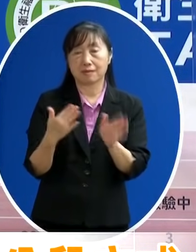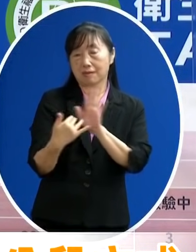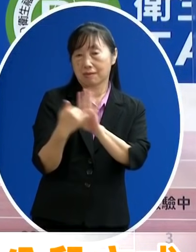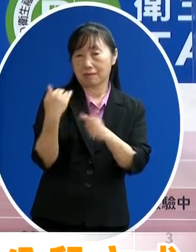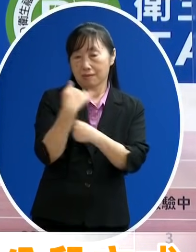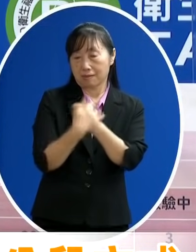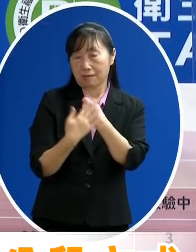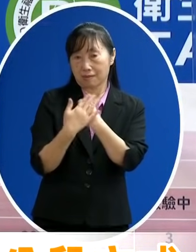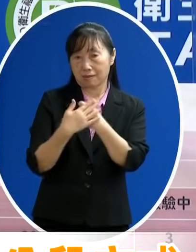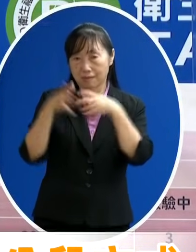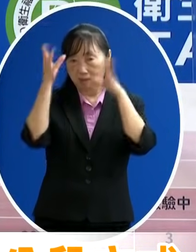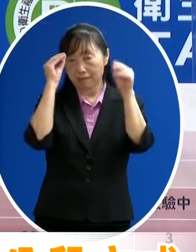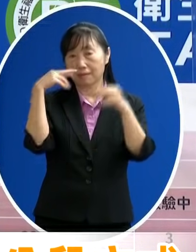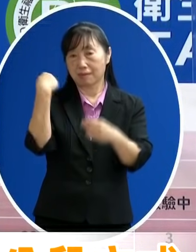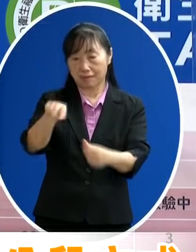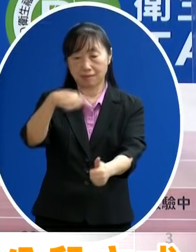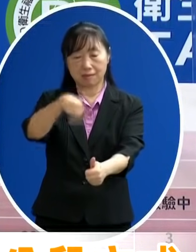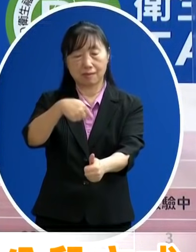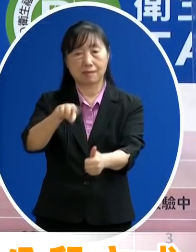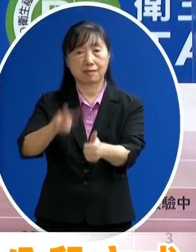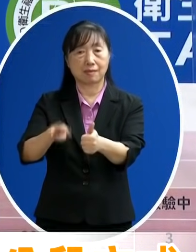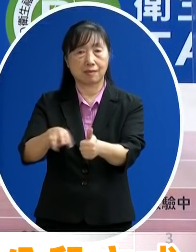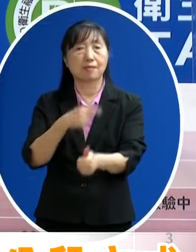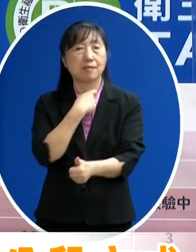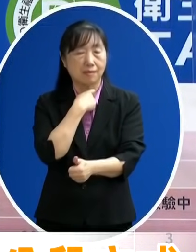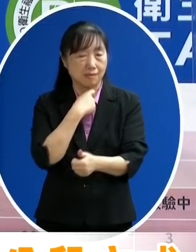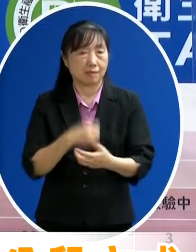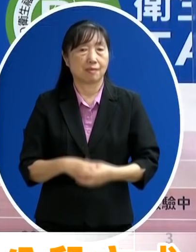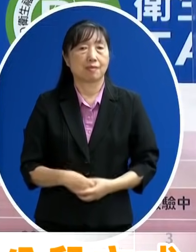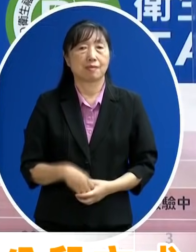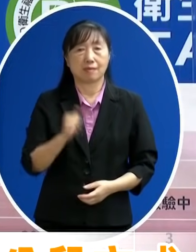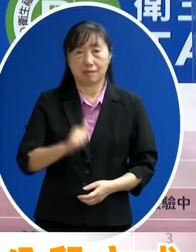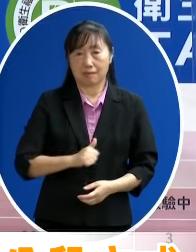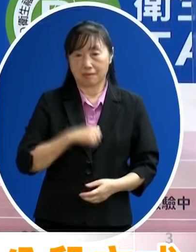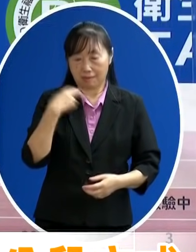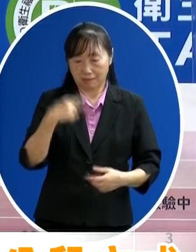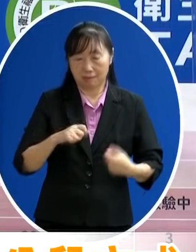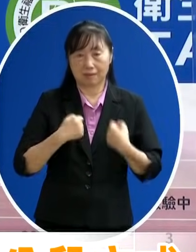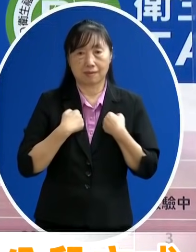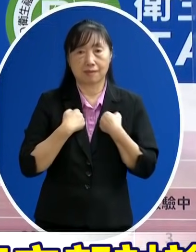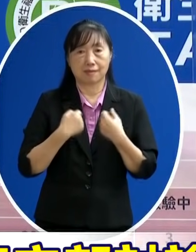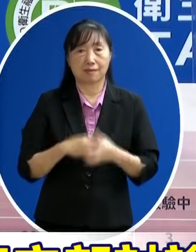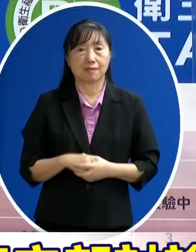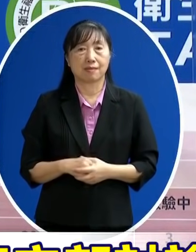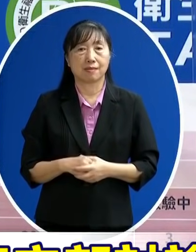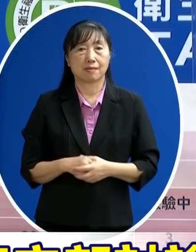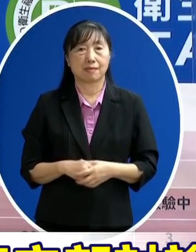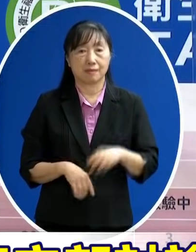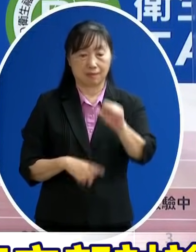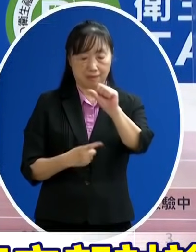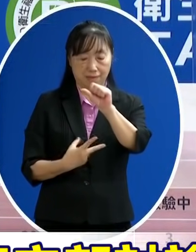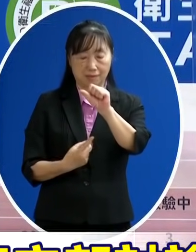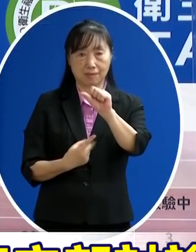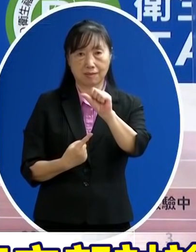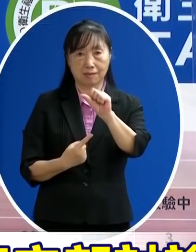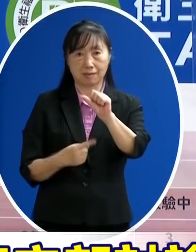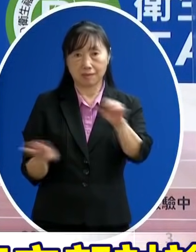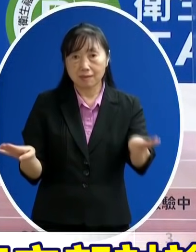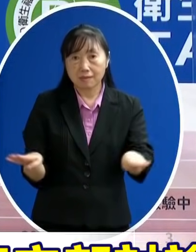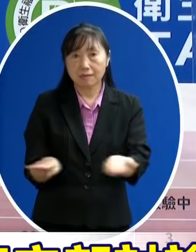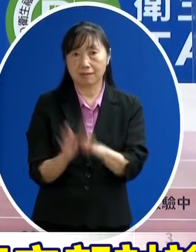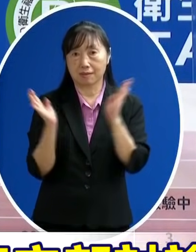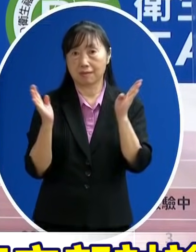念，好可能要做一点训练，好那然后实地的操演。那至于是5月17号就要来开